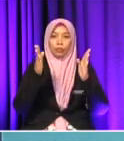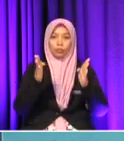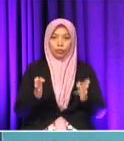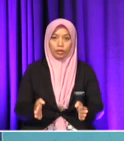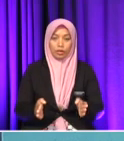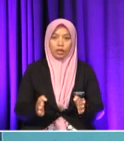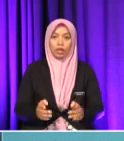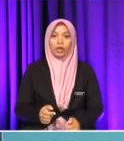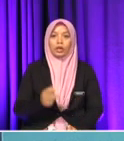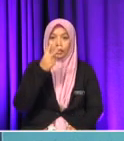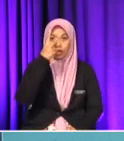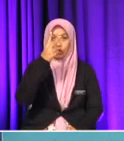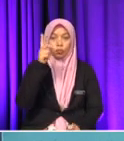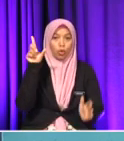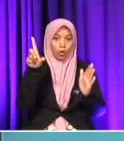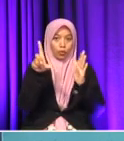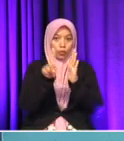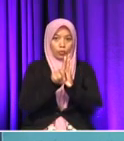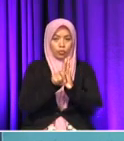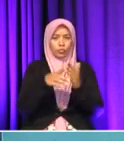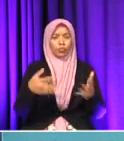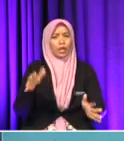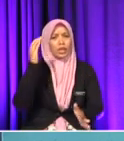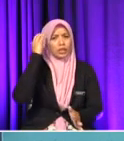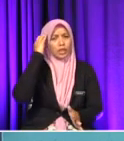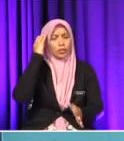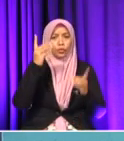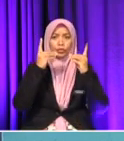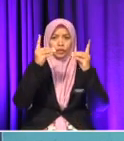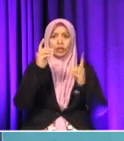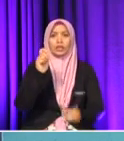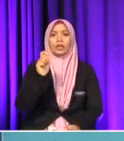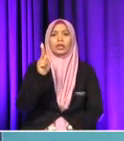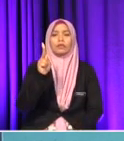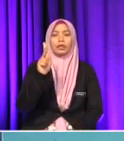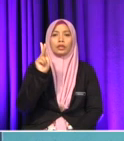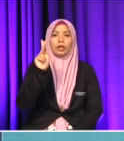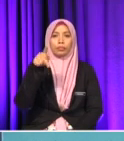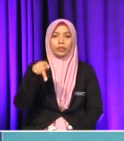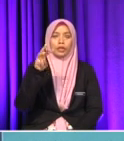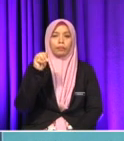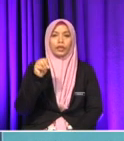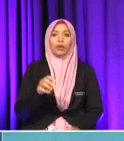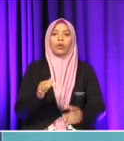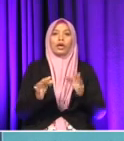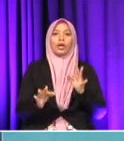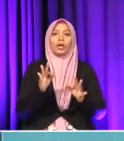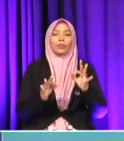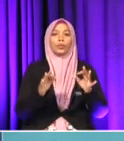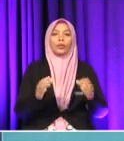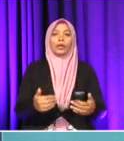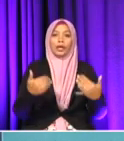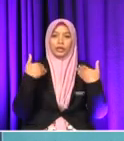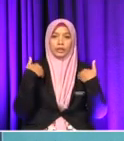Oh ini adalah Didik Tiwi VPN walaupun logo ini berada di tempat-tempat yang begitu juga